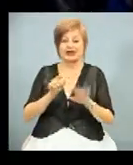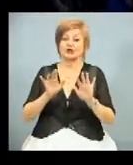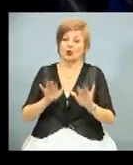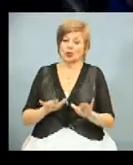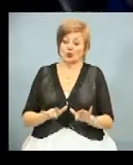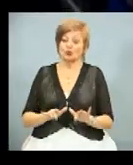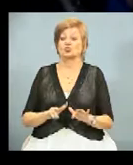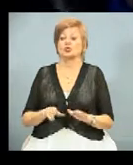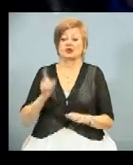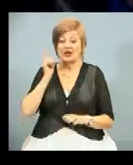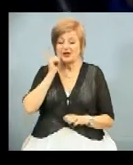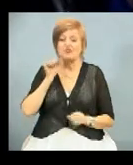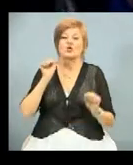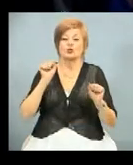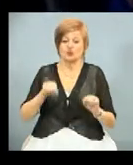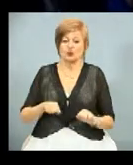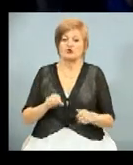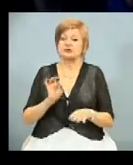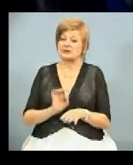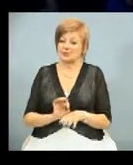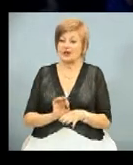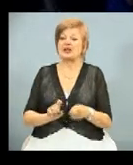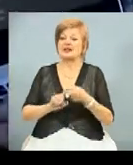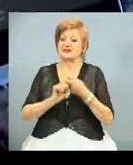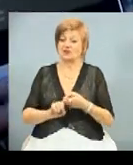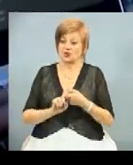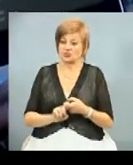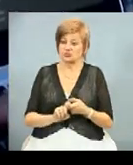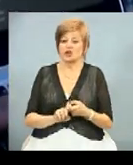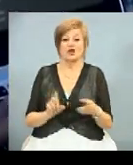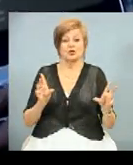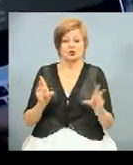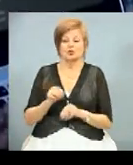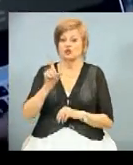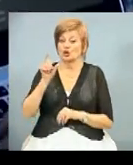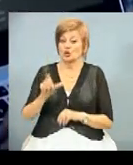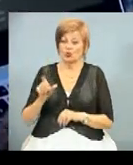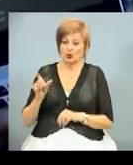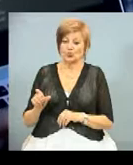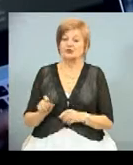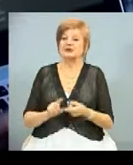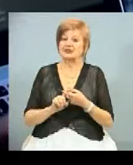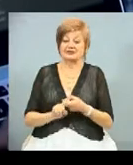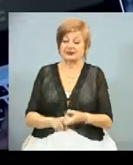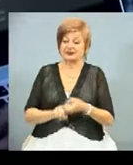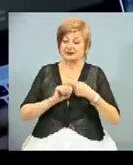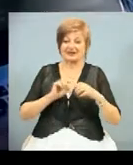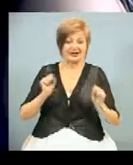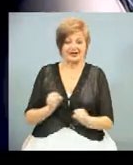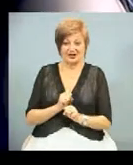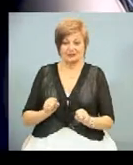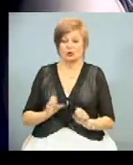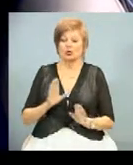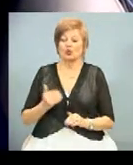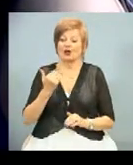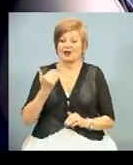ноутбук, смартфон може занедужати, заразившись вірусами. На щастя, людині такими вірусами заразитись нереально. Втім, ваш